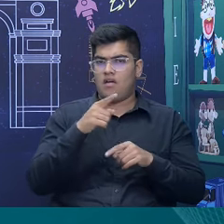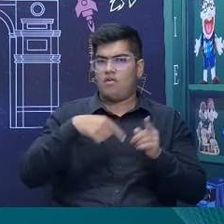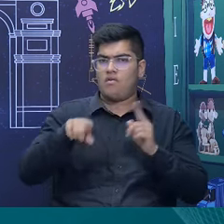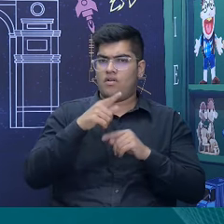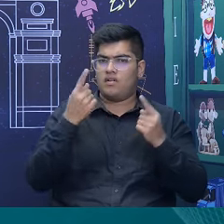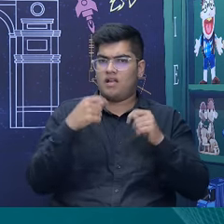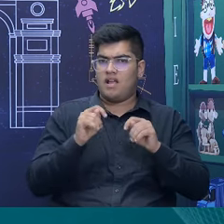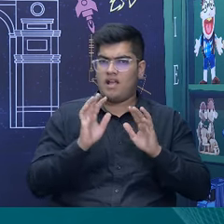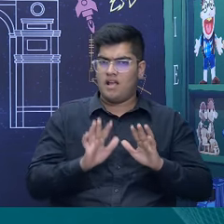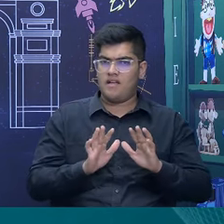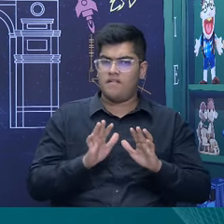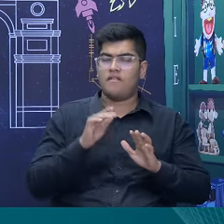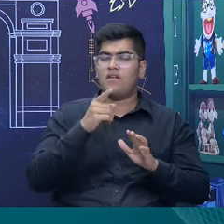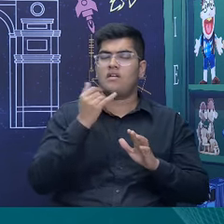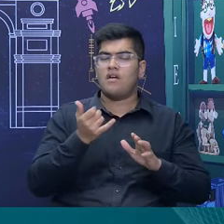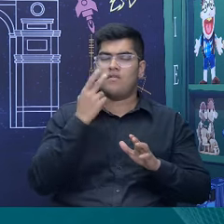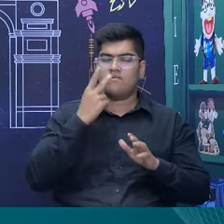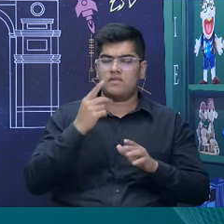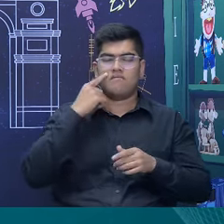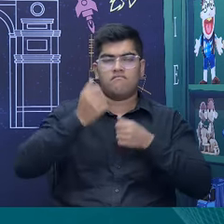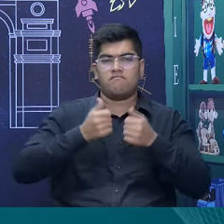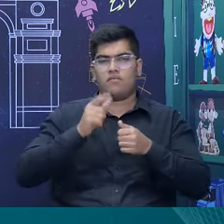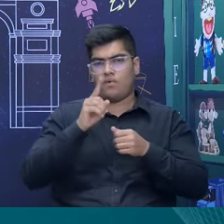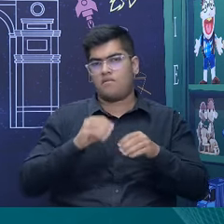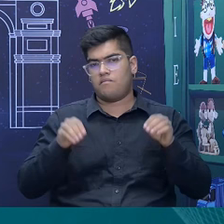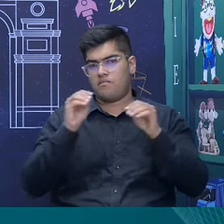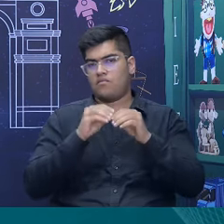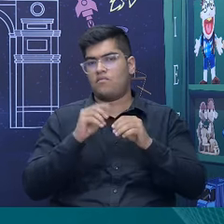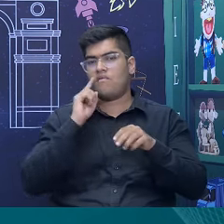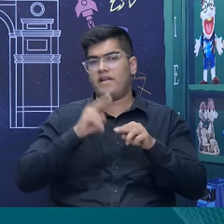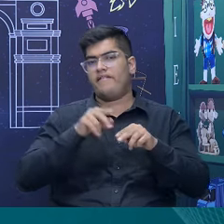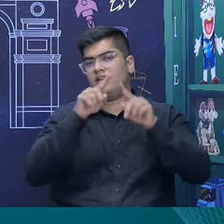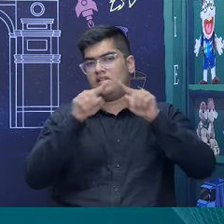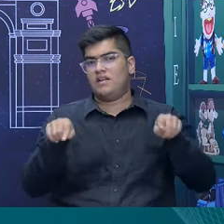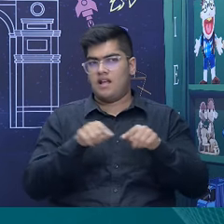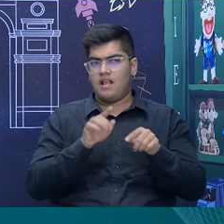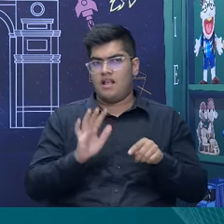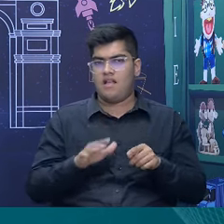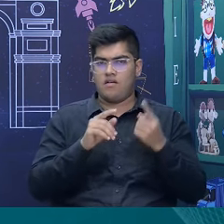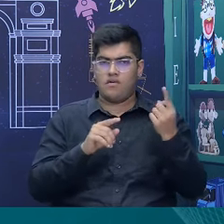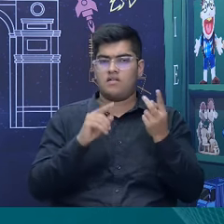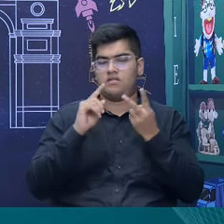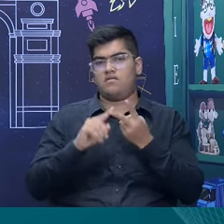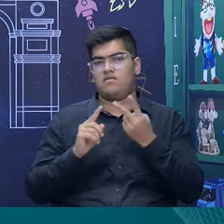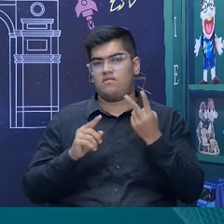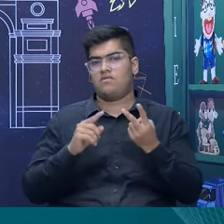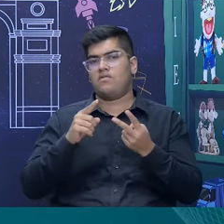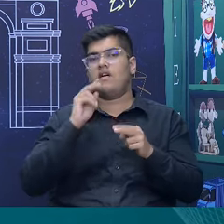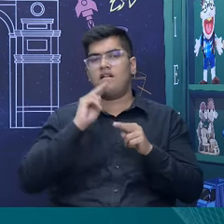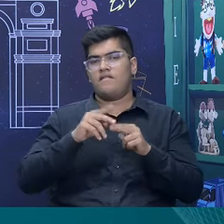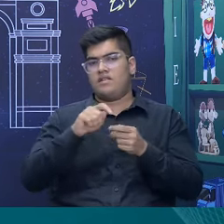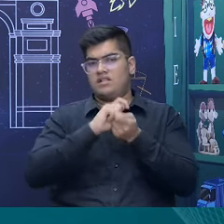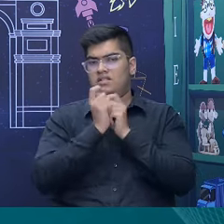होंगे अब उनके साथ एक और एक्सपेरिमेंट करके देखते हैं जैसे ये ट्रायंगल है इसको किसी और ट्रायंगल के शेप में करके